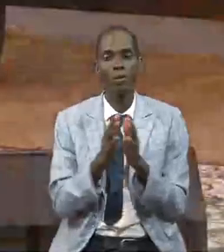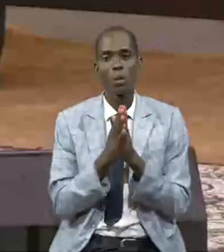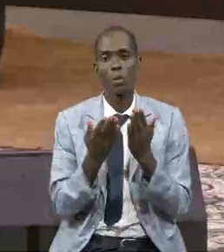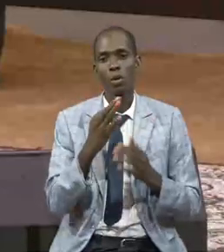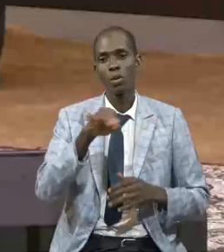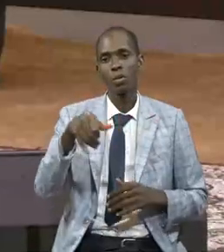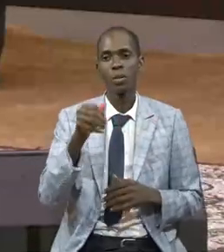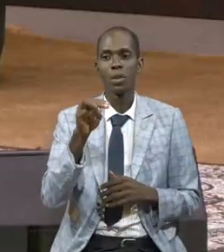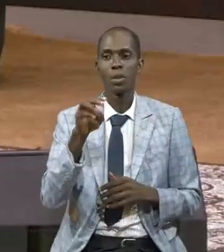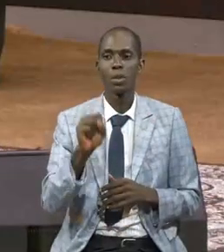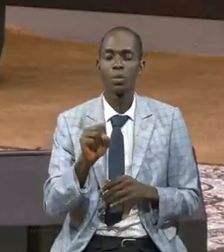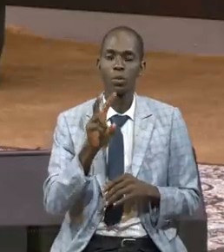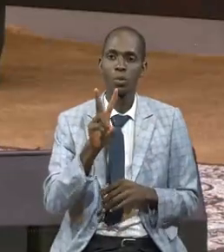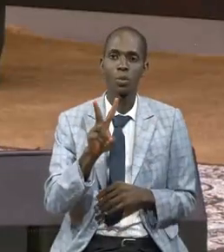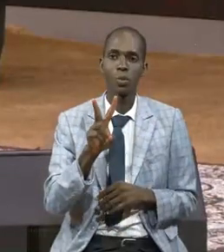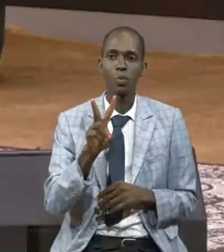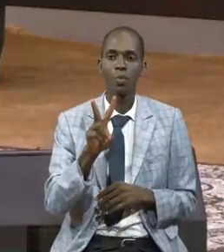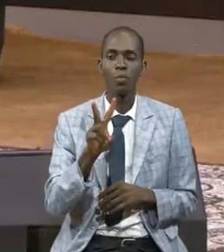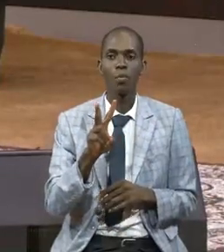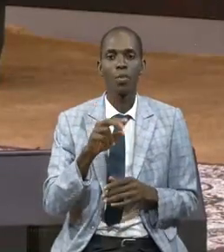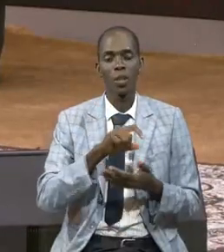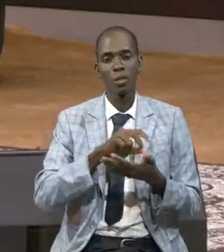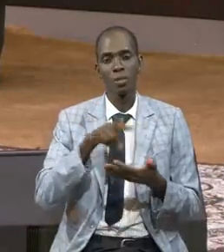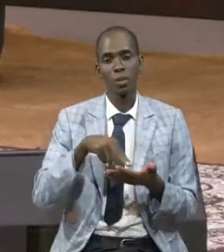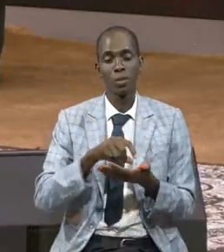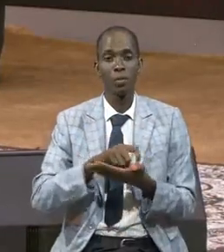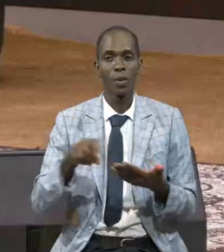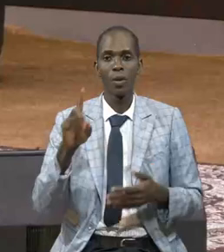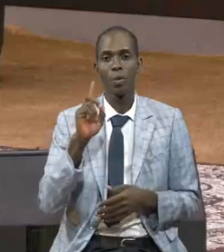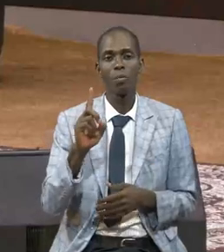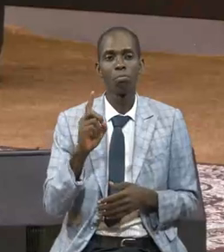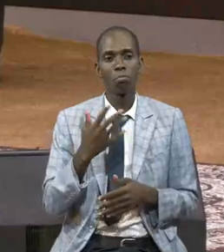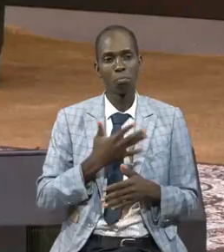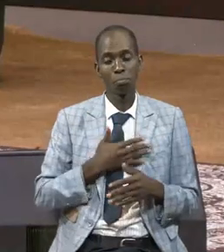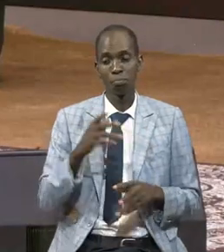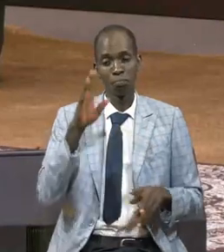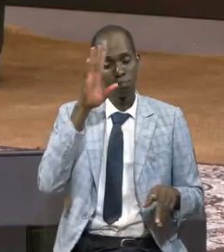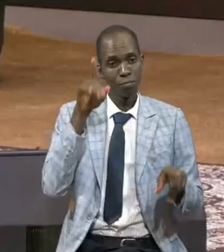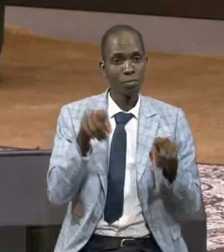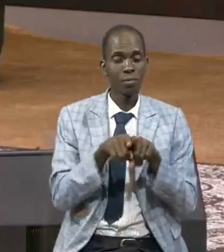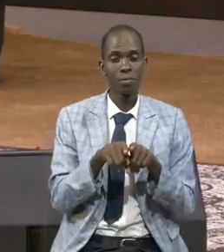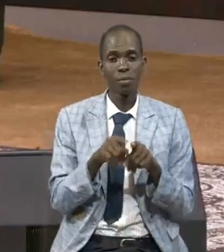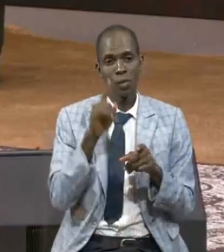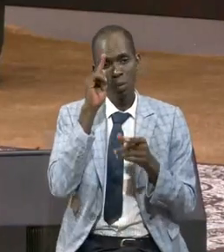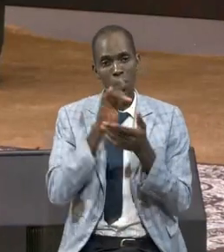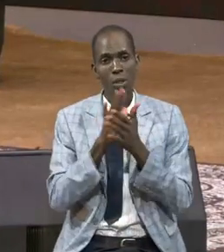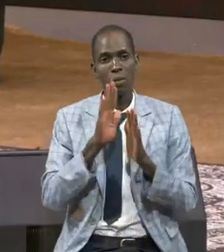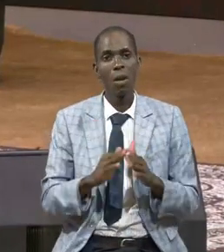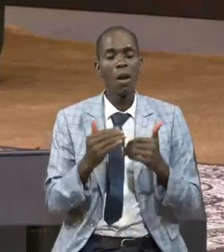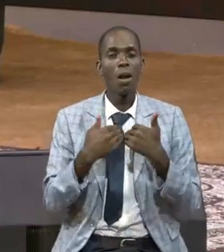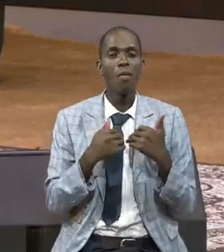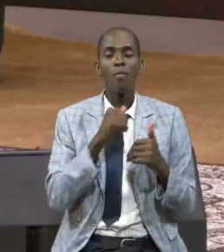à Jacques chapitre 2. Je lis du verset 1. Mes frères,